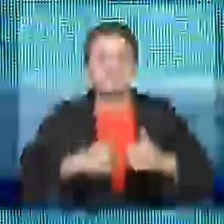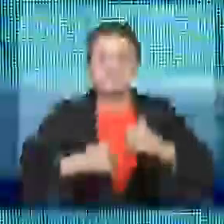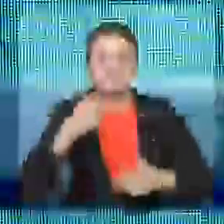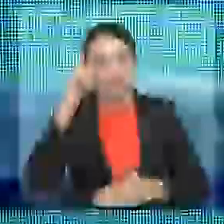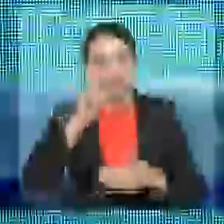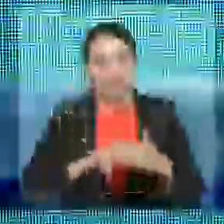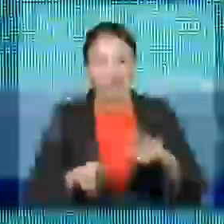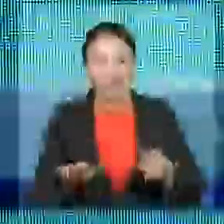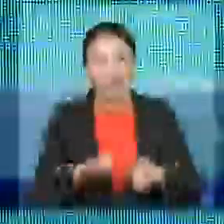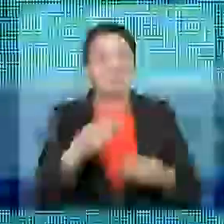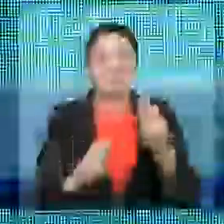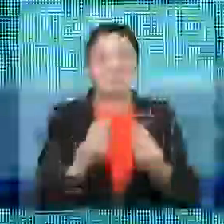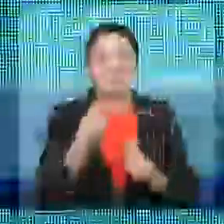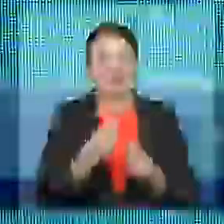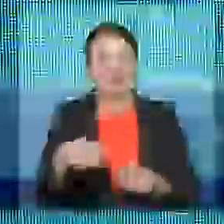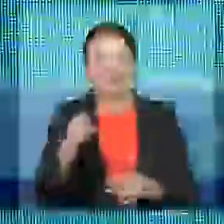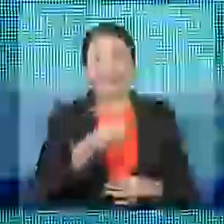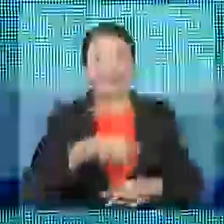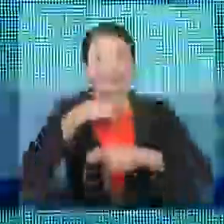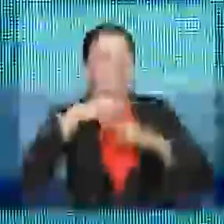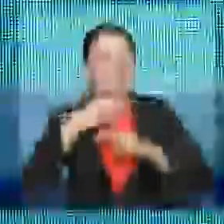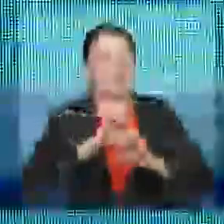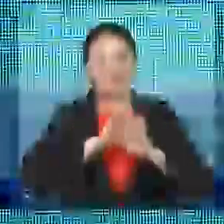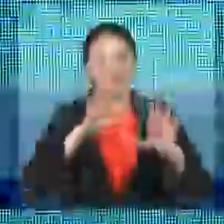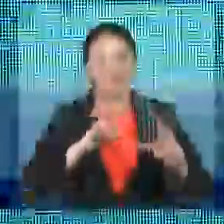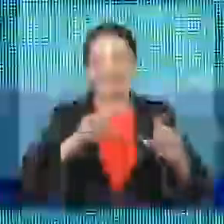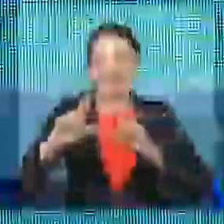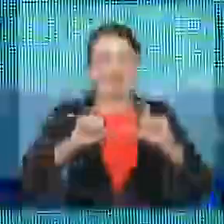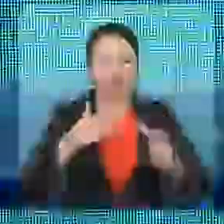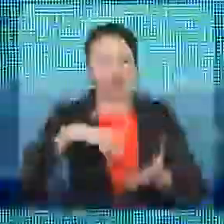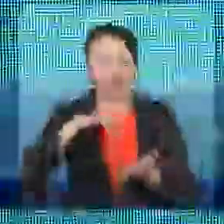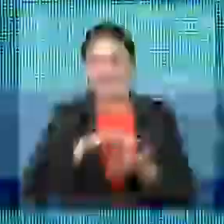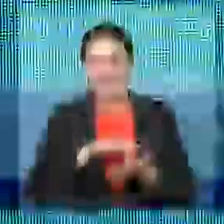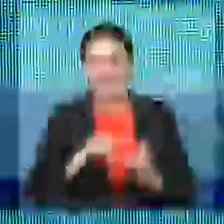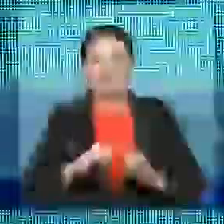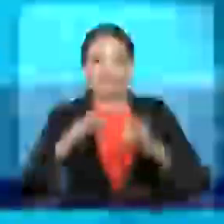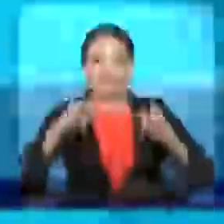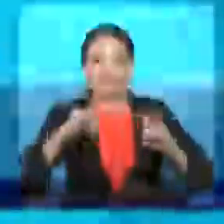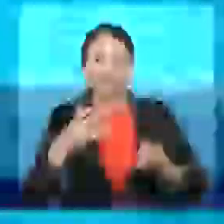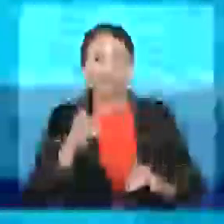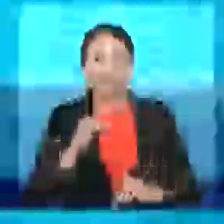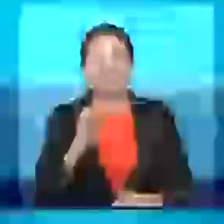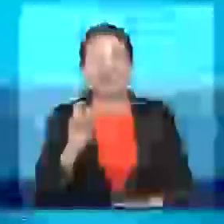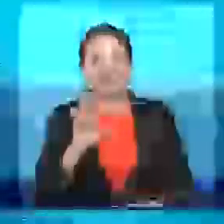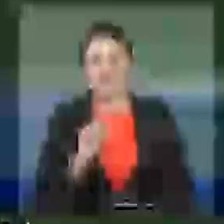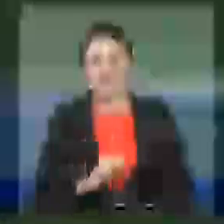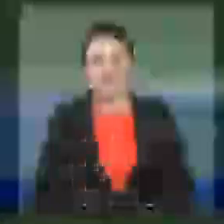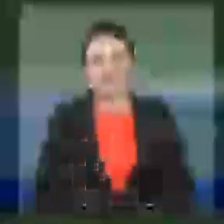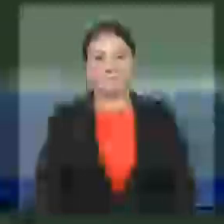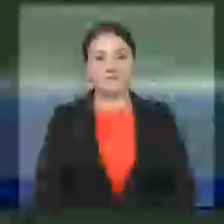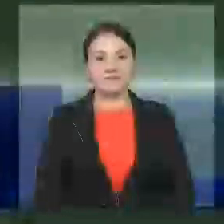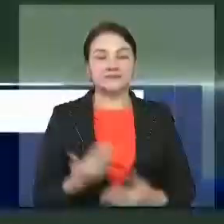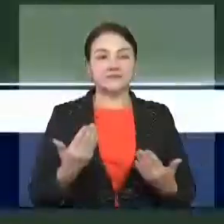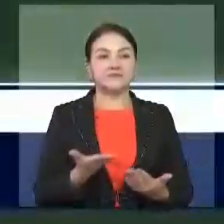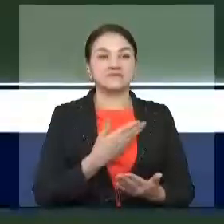верю, что эти игры в нашем регионе привлекут внимание к популяризации шахмат среди горожан и развитию интеллектуального потенциала. Сегодня